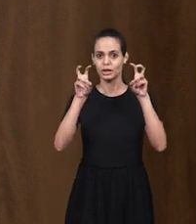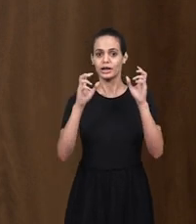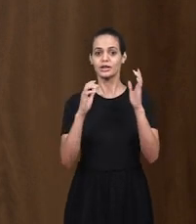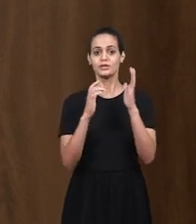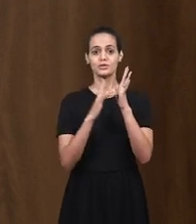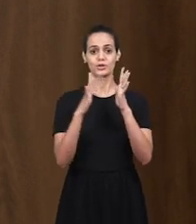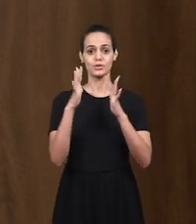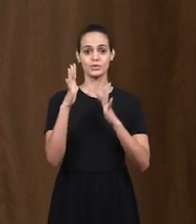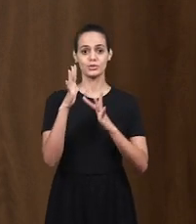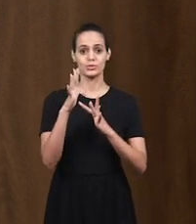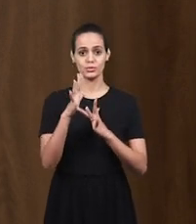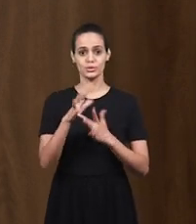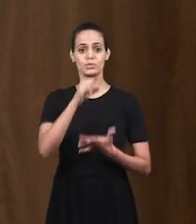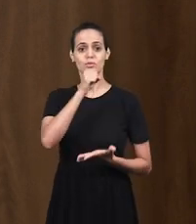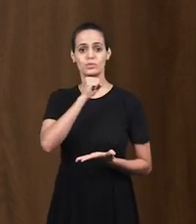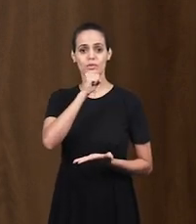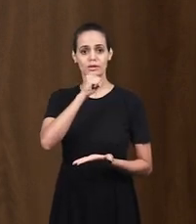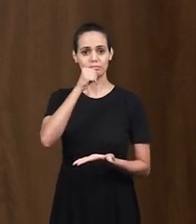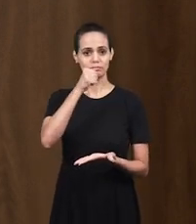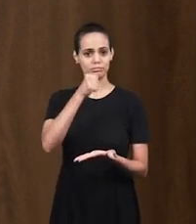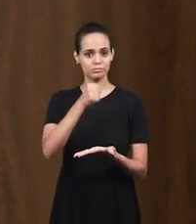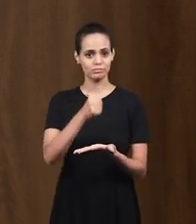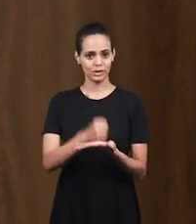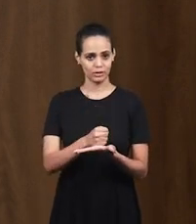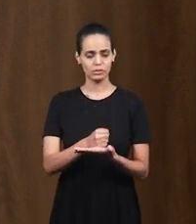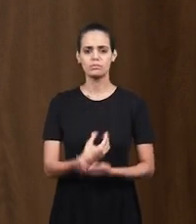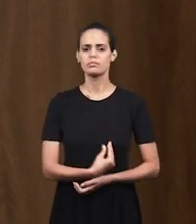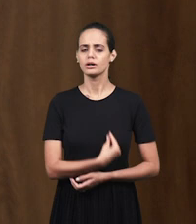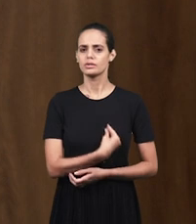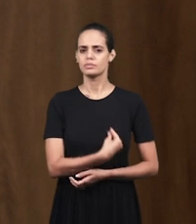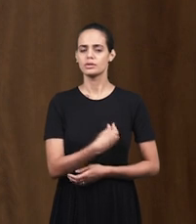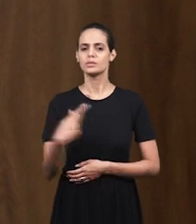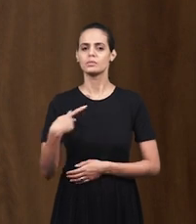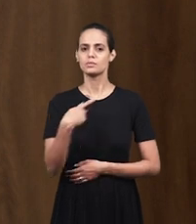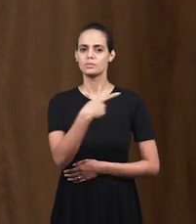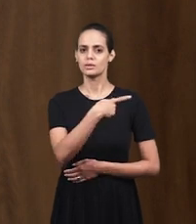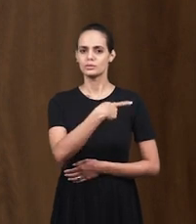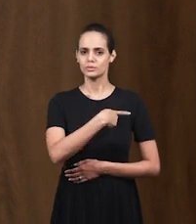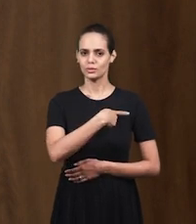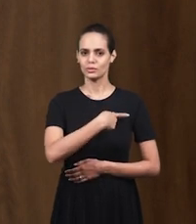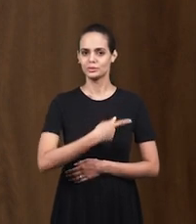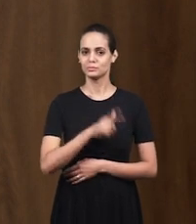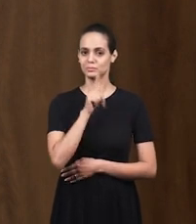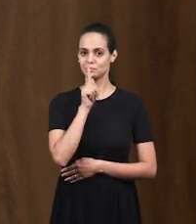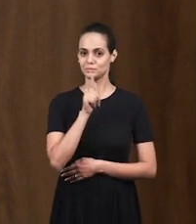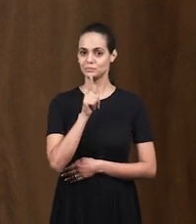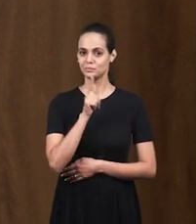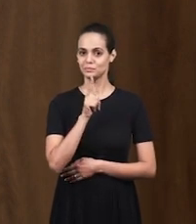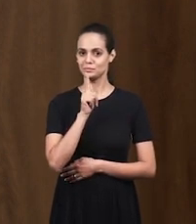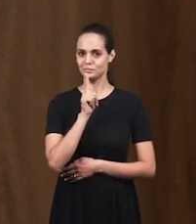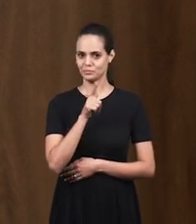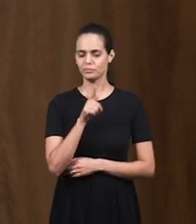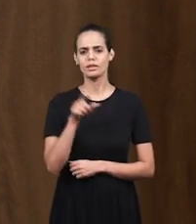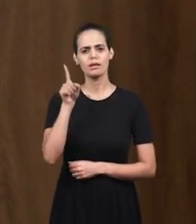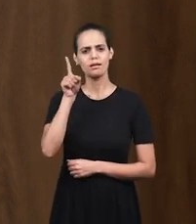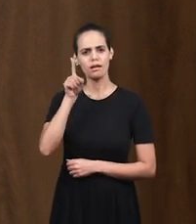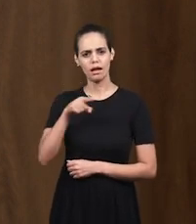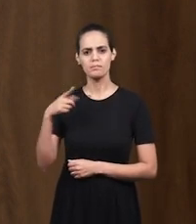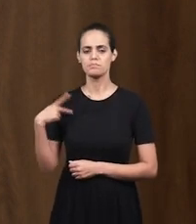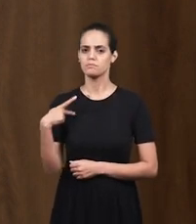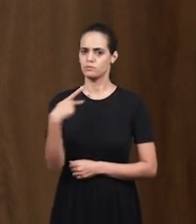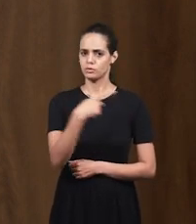«Иисус в Ветхом Завете» с участием пастора Жида Тигейруса. Он